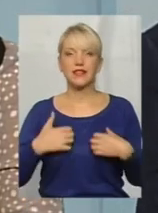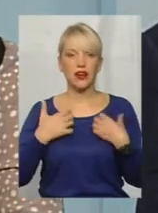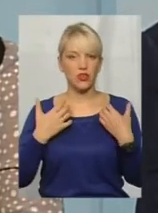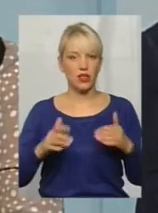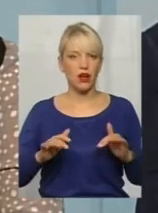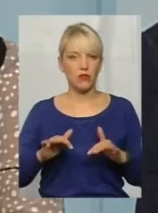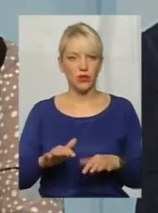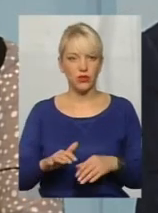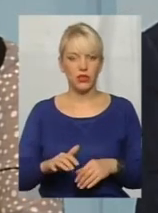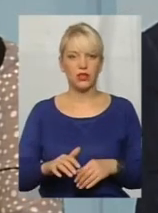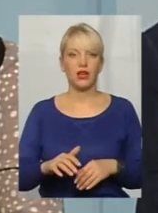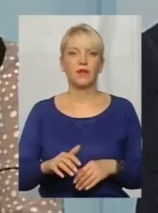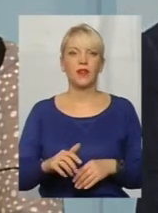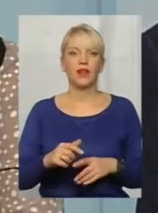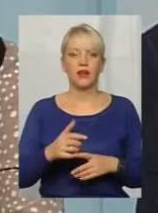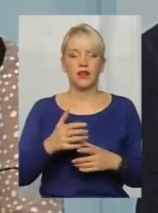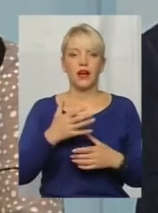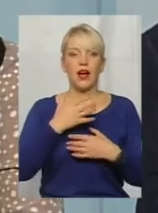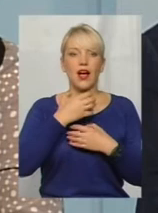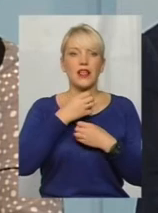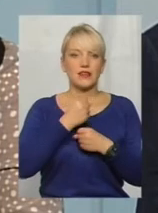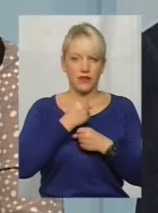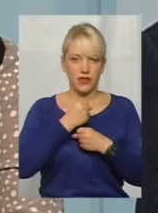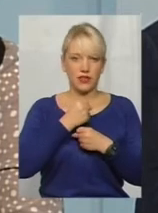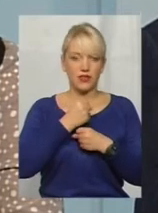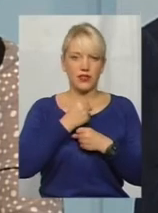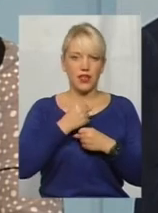подія. Асфіксія в зерновому бункері.